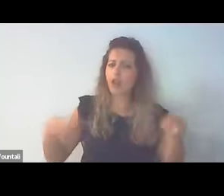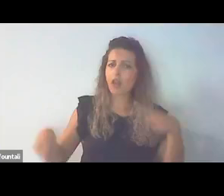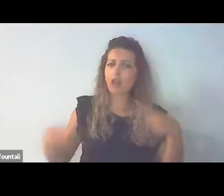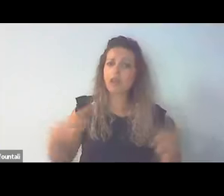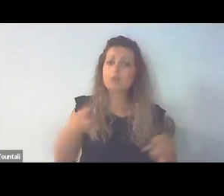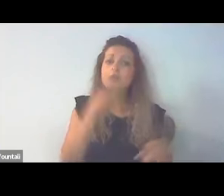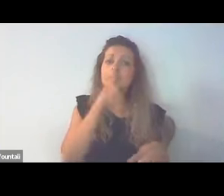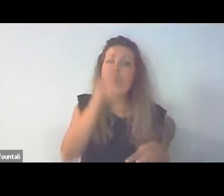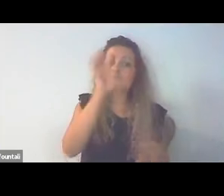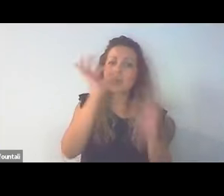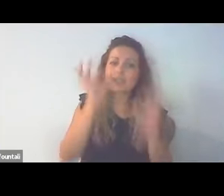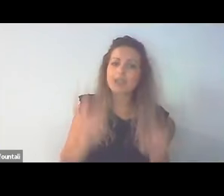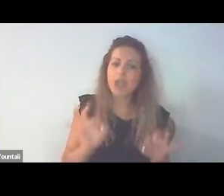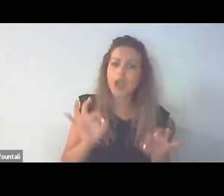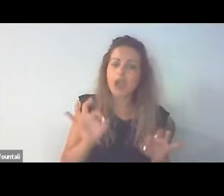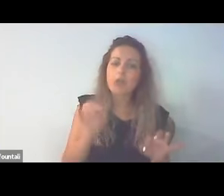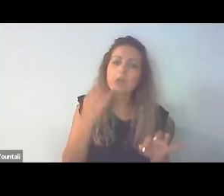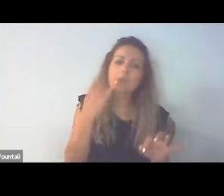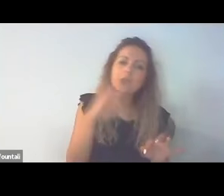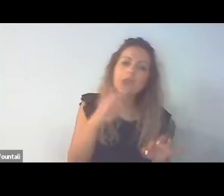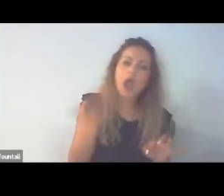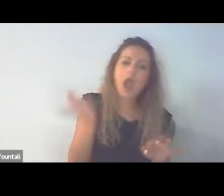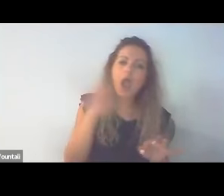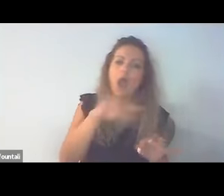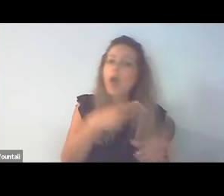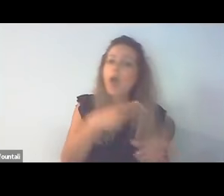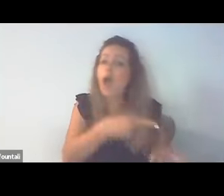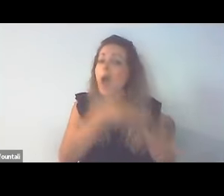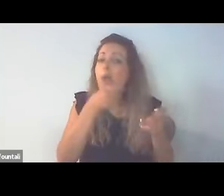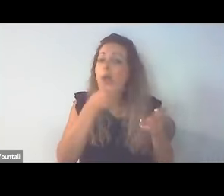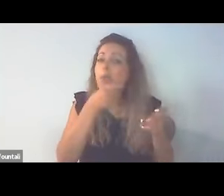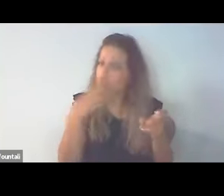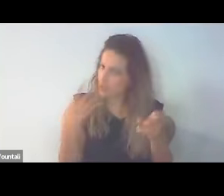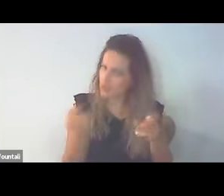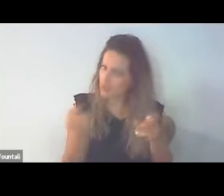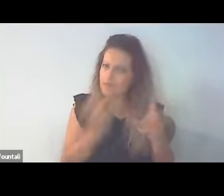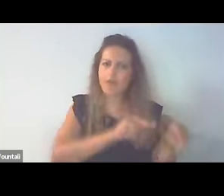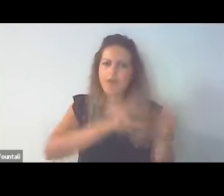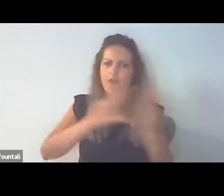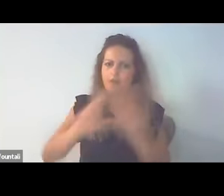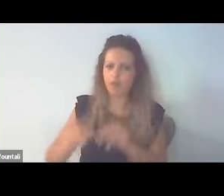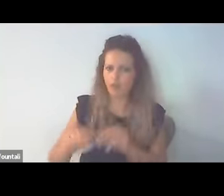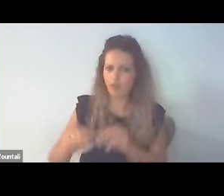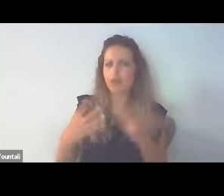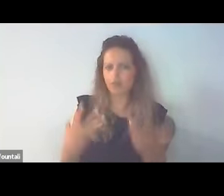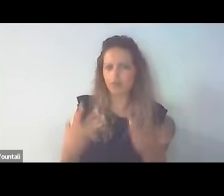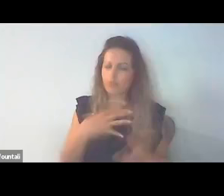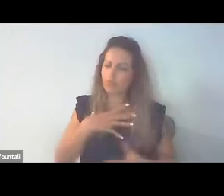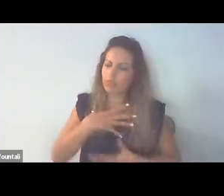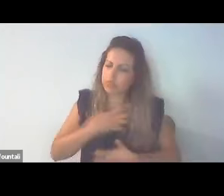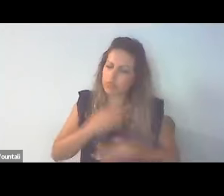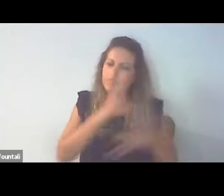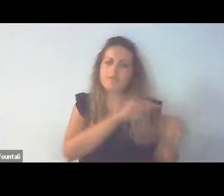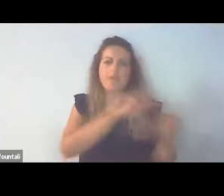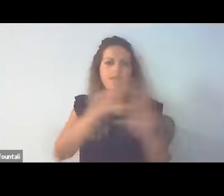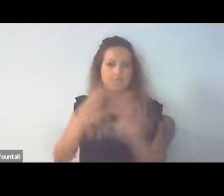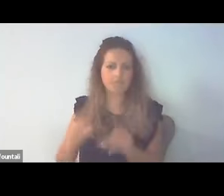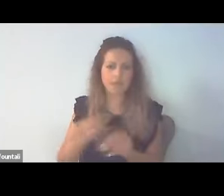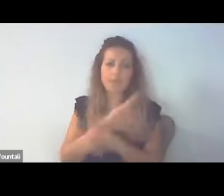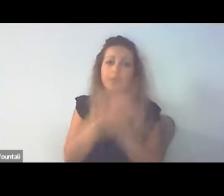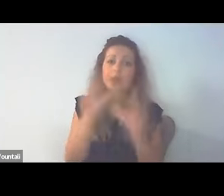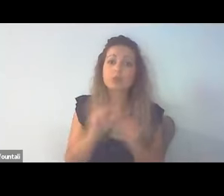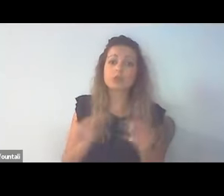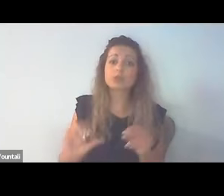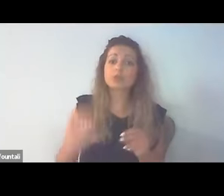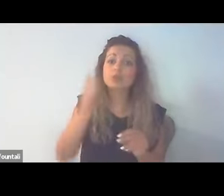είτε απειλής, που είναι σε πολλές περιπτώσεις αντίστοιχα επιβλαβή. Συνεπώς θα πρέπει να υπάρχει πέρα από μια κοινωνική ευαισθητοποίηση